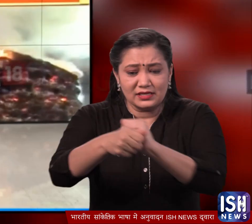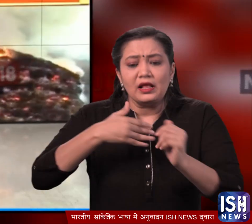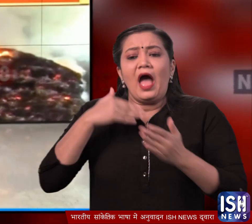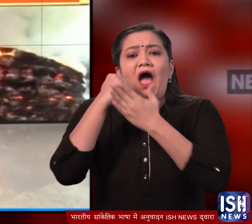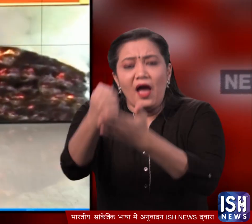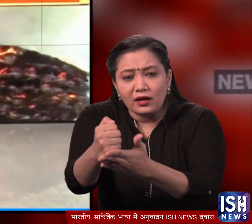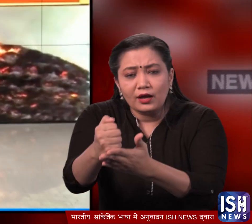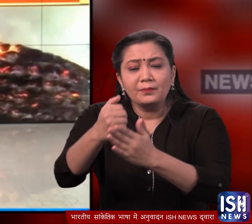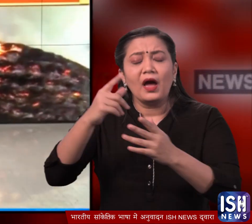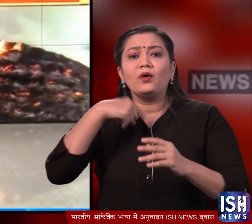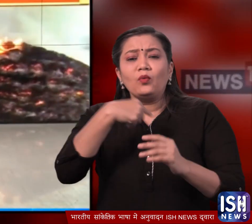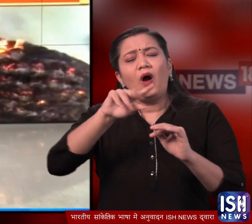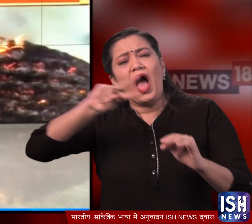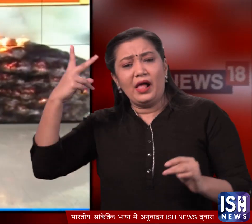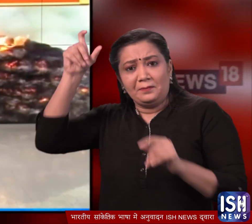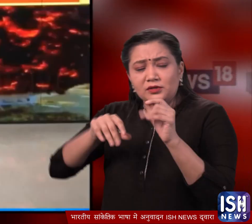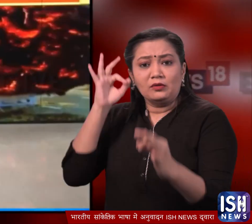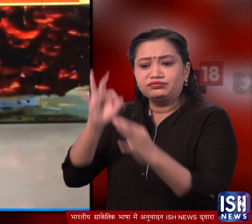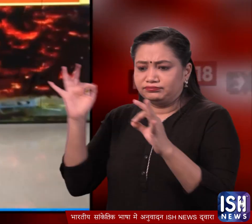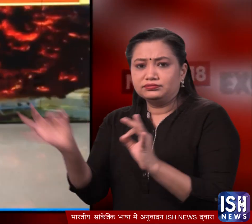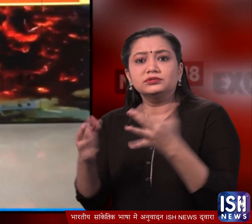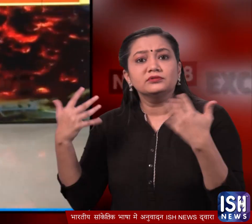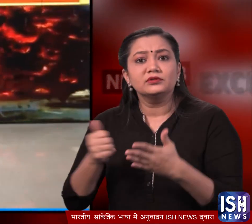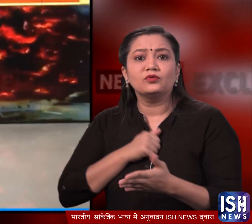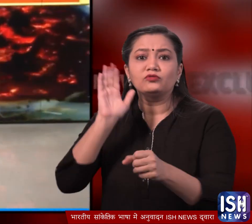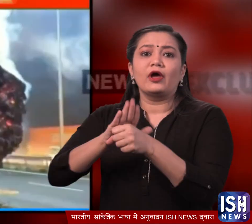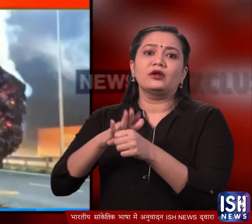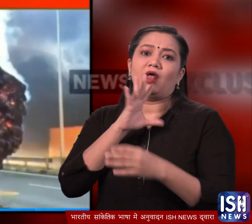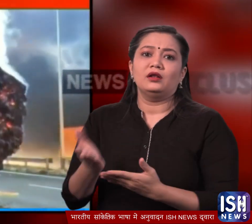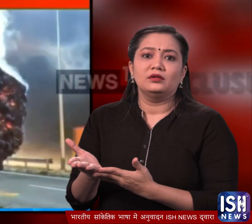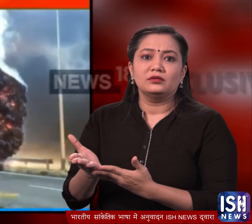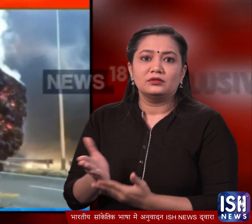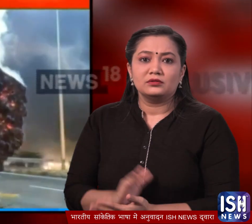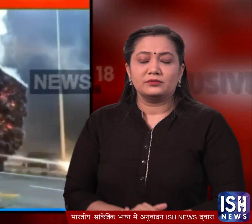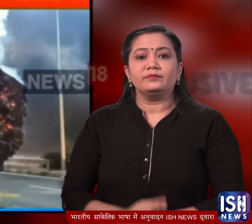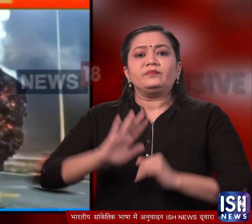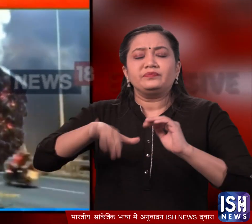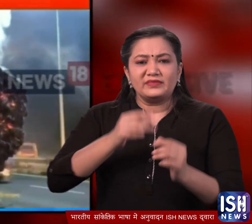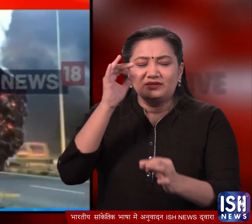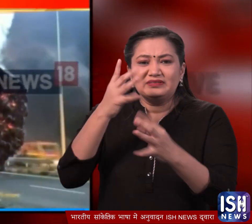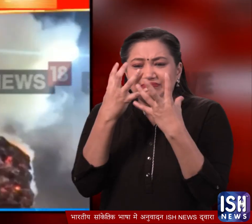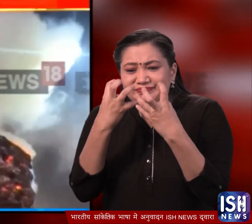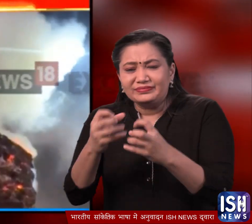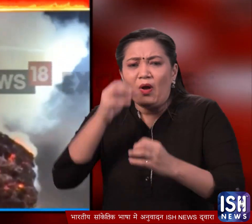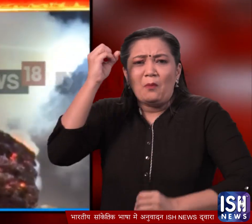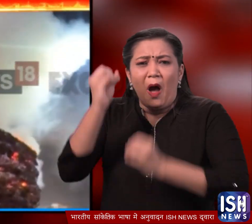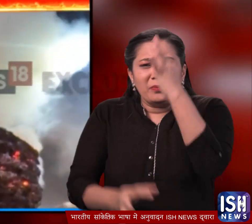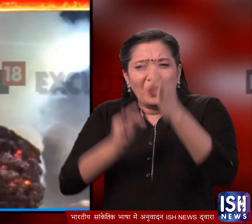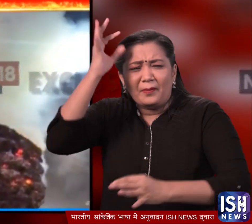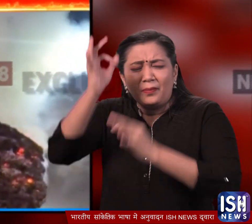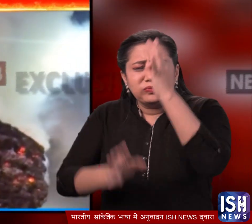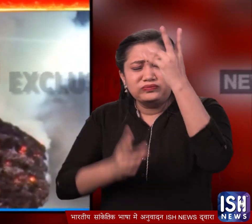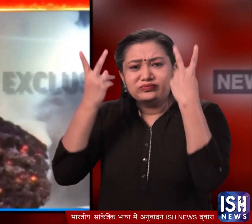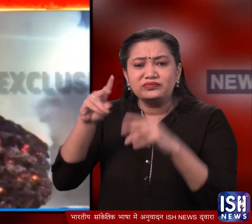मदद करने रुका। इसी मौके का फायदा उठाकर किसी ने उसके ट्रैक्टर में आग लगा दी, जिसके बाद उस पर रखी पराली धू धू कर जलने